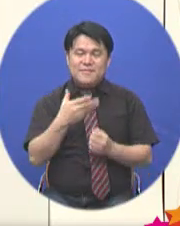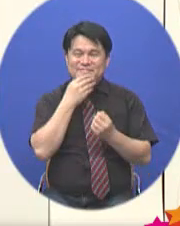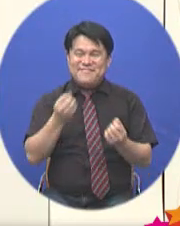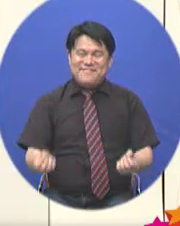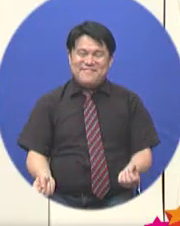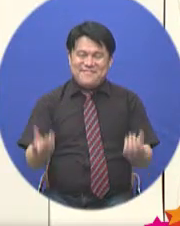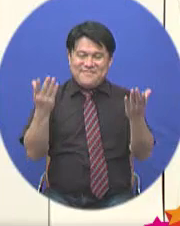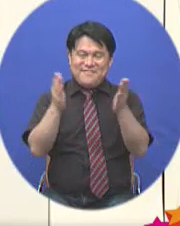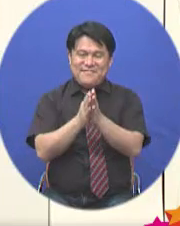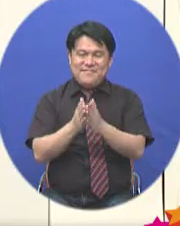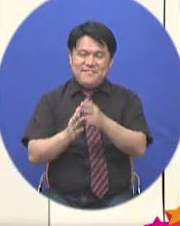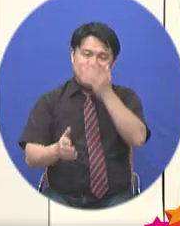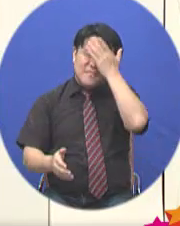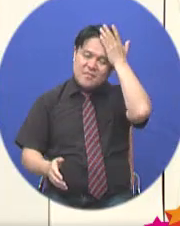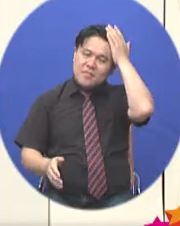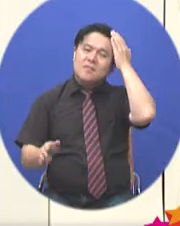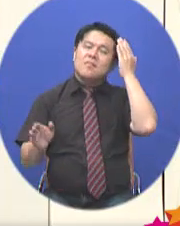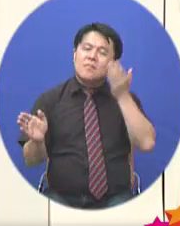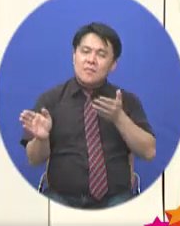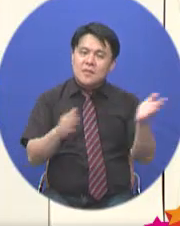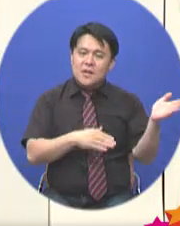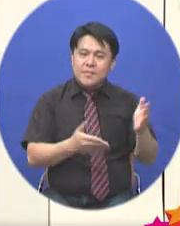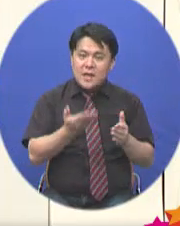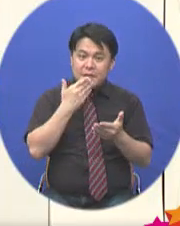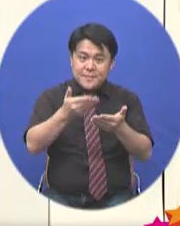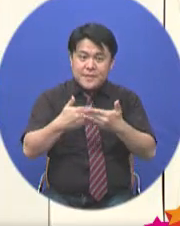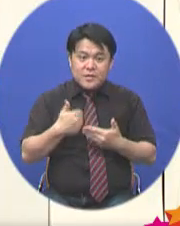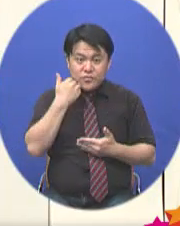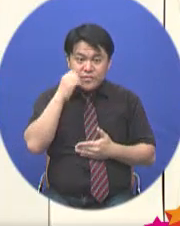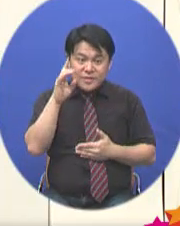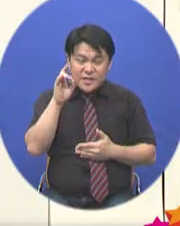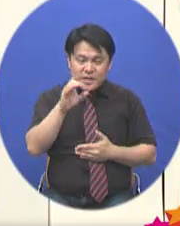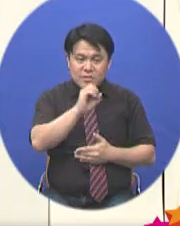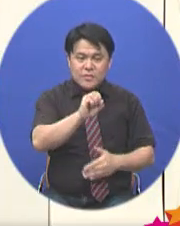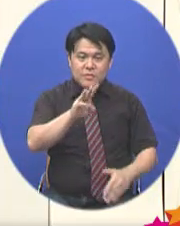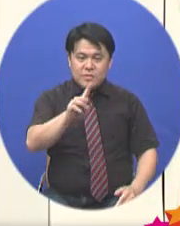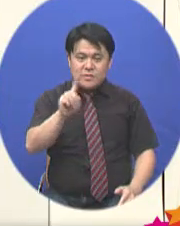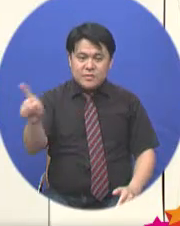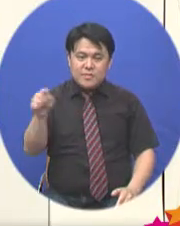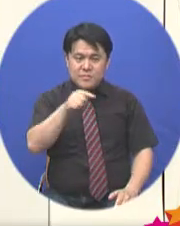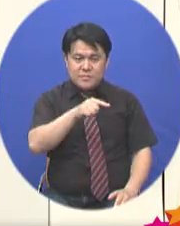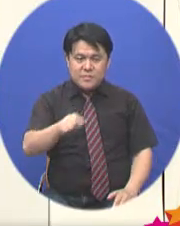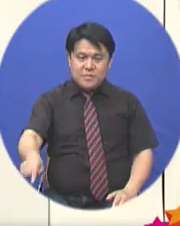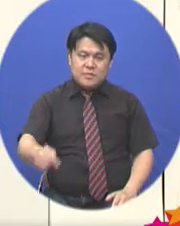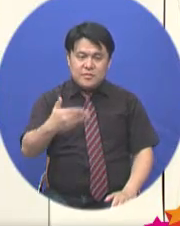010-1452님 축하드립니다. 네, 즉석식품 받을 한 분입니다. 누구실까요?